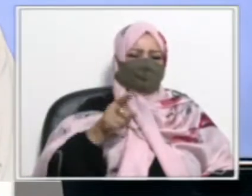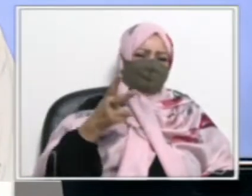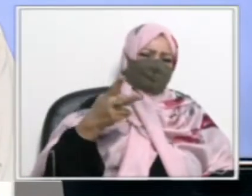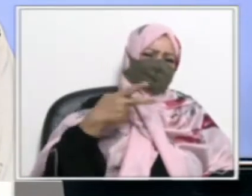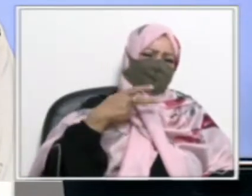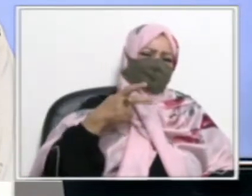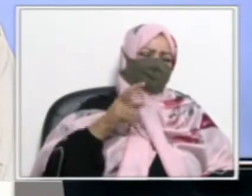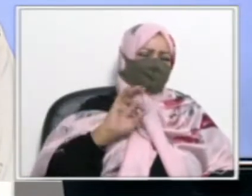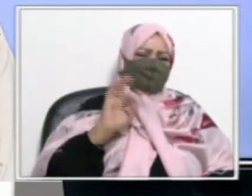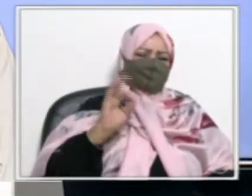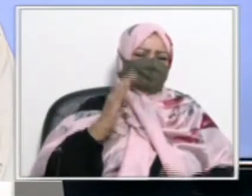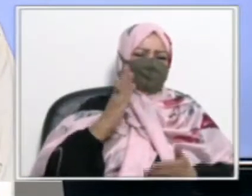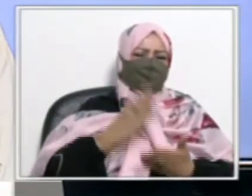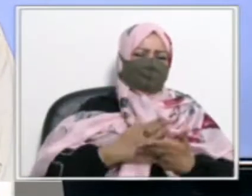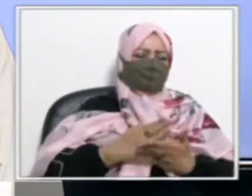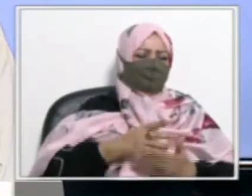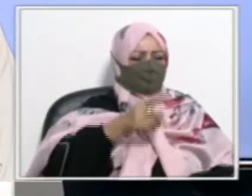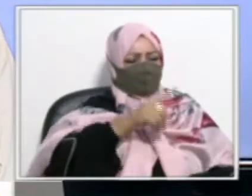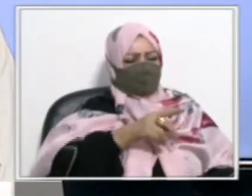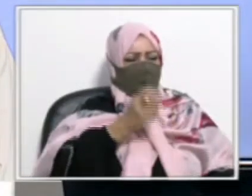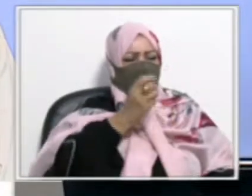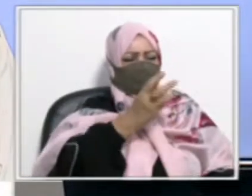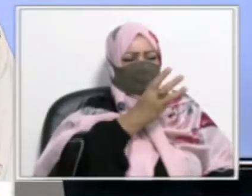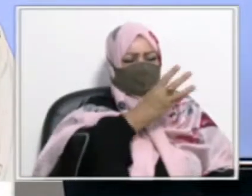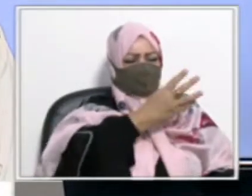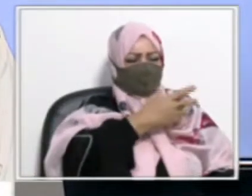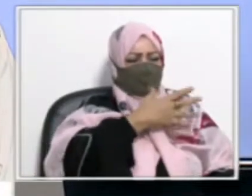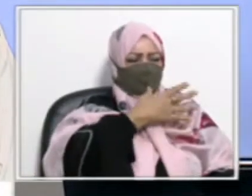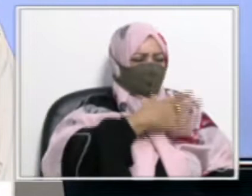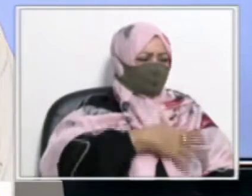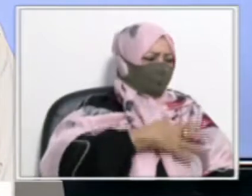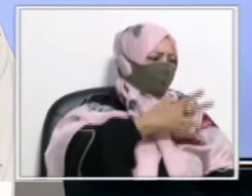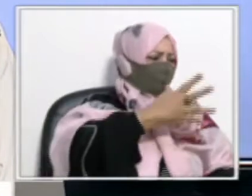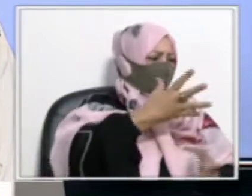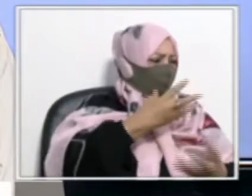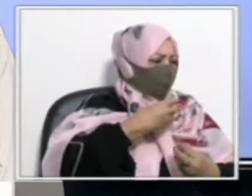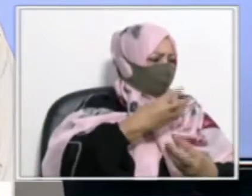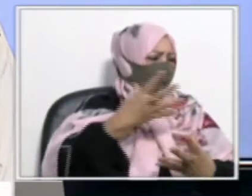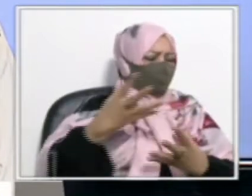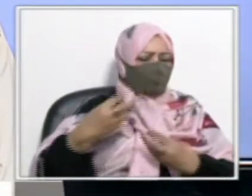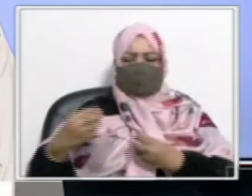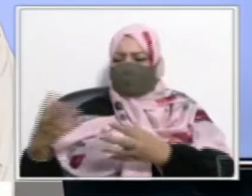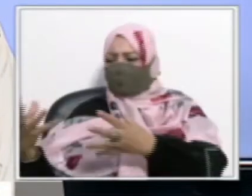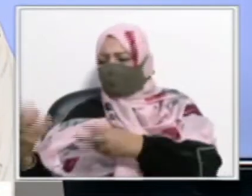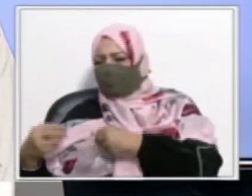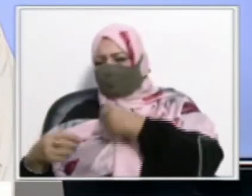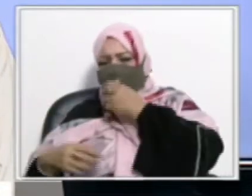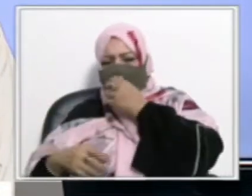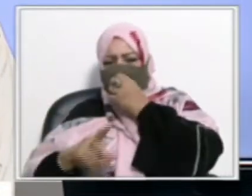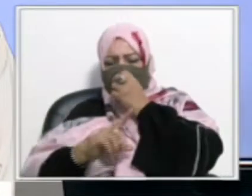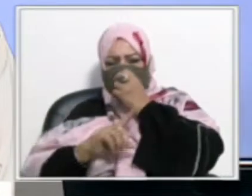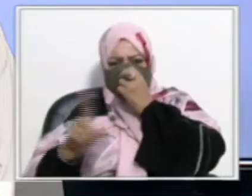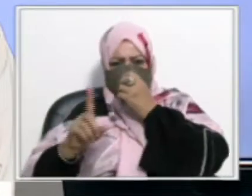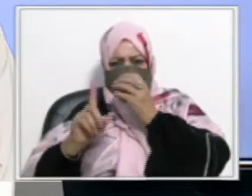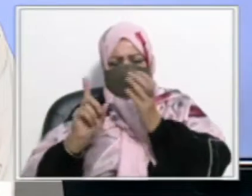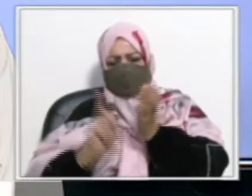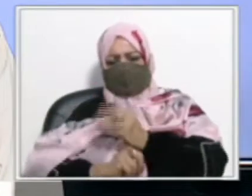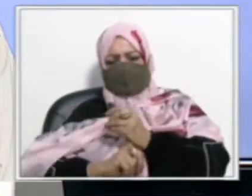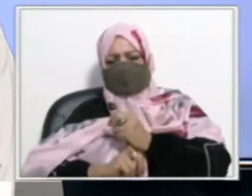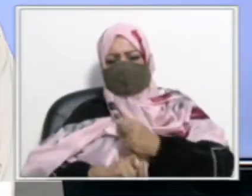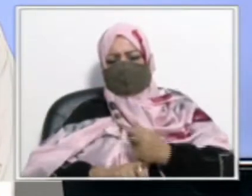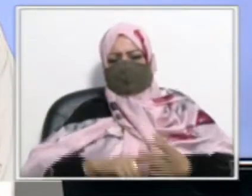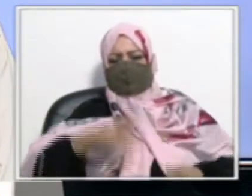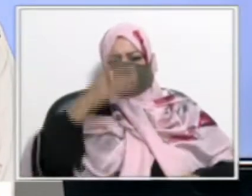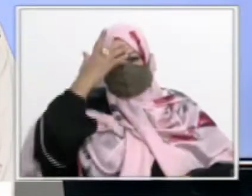شرعا. علماؤنا نصوا على أن الباحث عن الأجوبة التي تتمشى مع الهوى ومع النفس